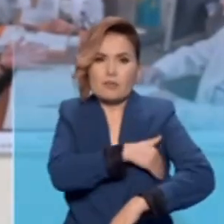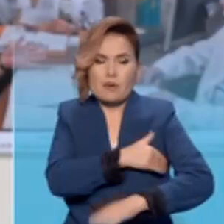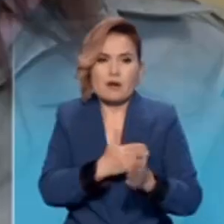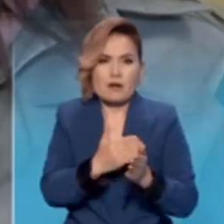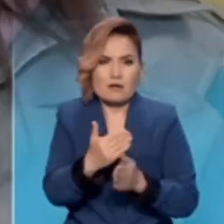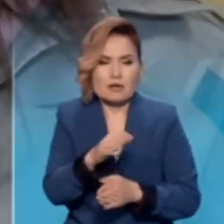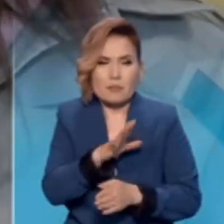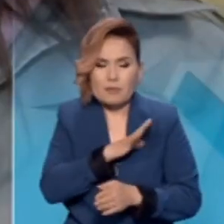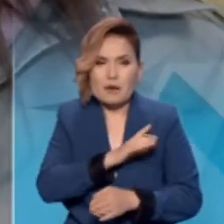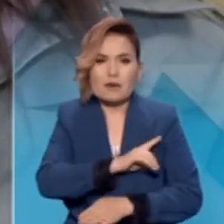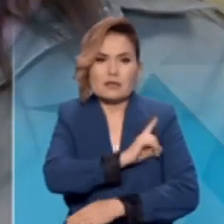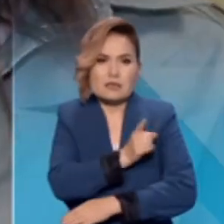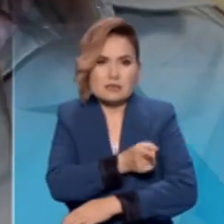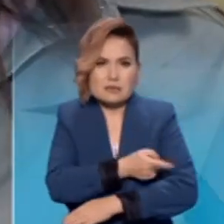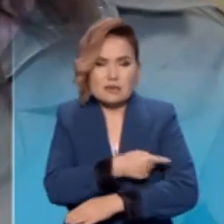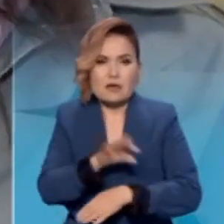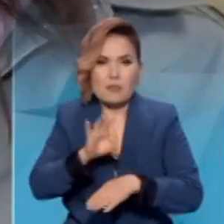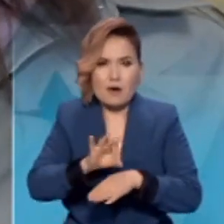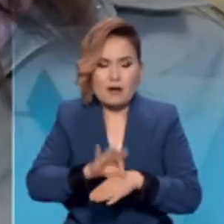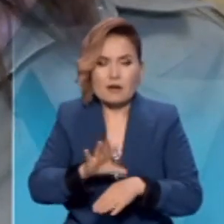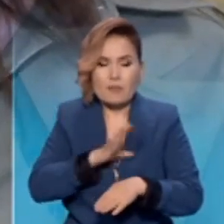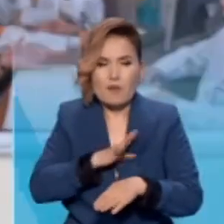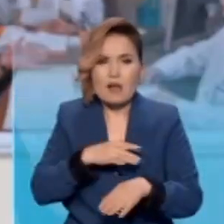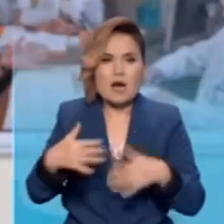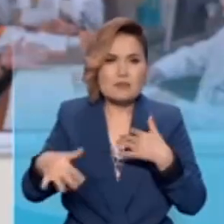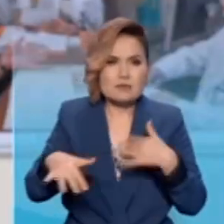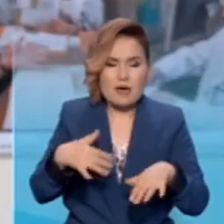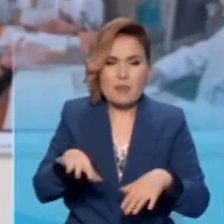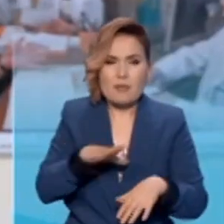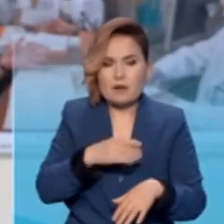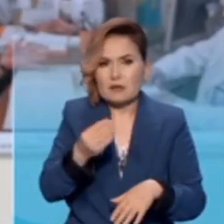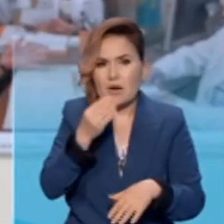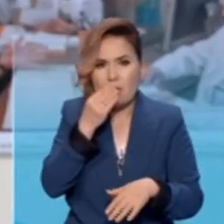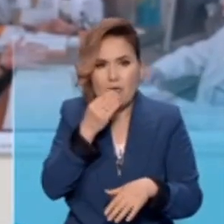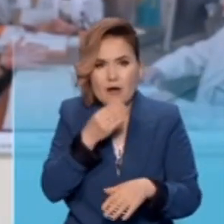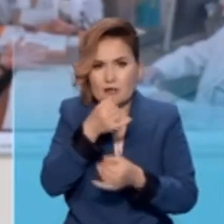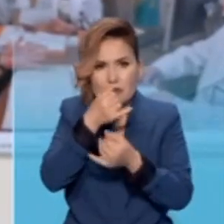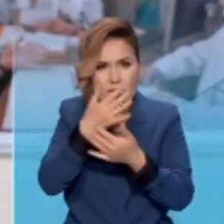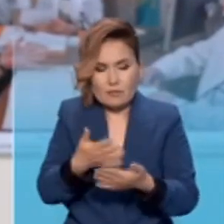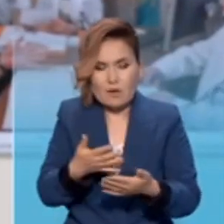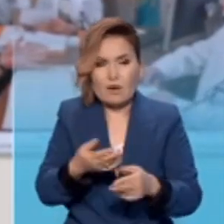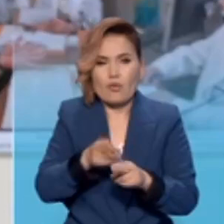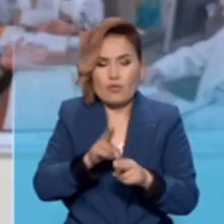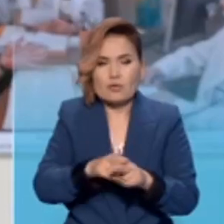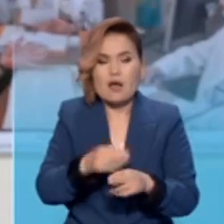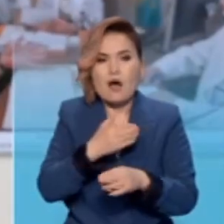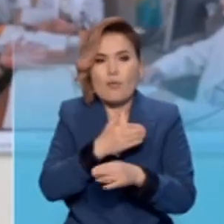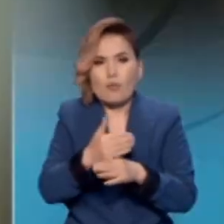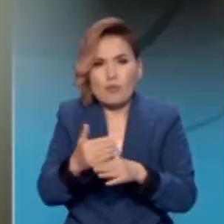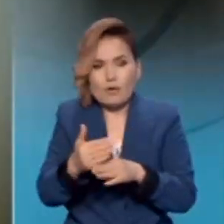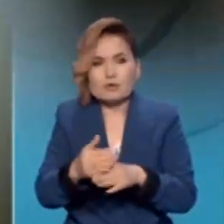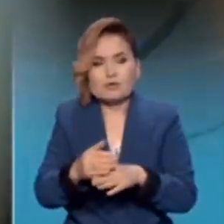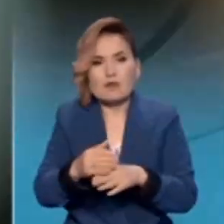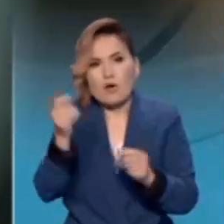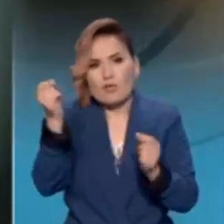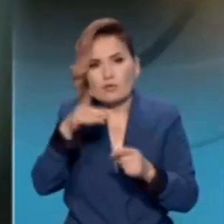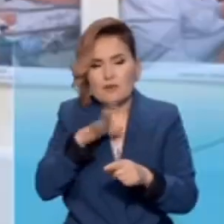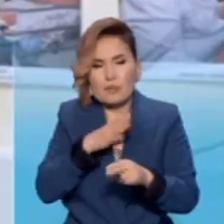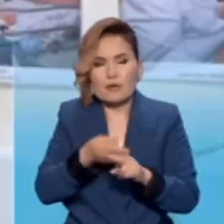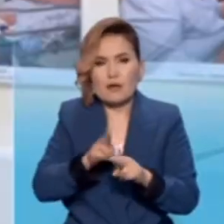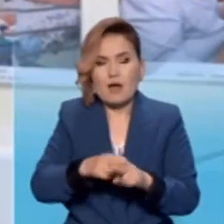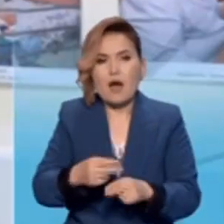ішпей қойды. 1.5 ай ангина деп жаттық. Ол сол кезде басталған екен, кейін осы жерге келгенде білдік. Бірінші